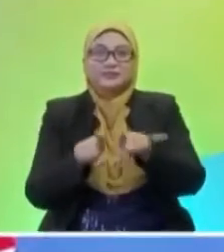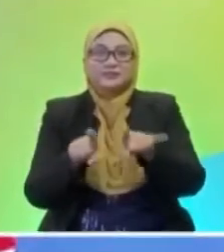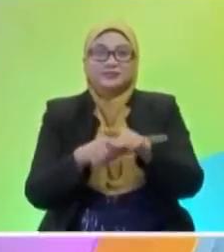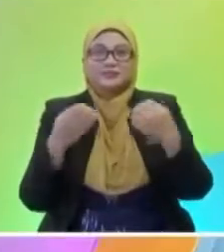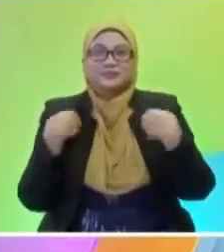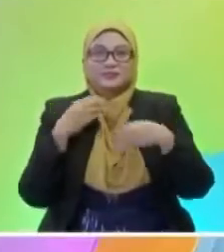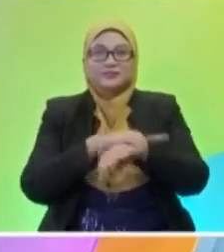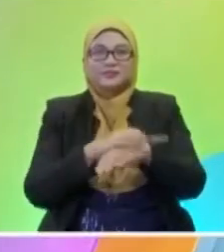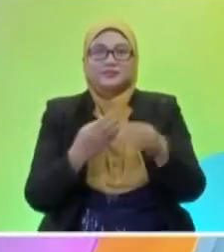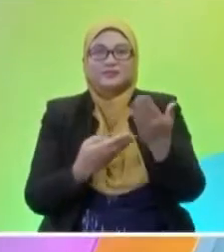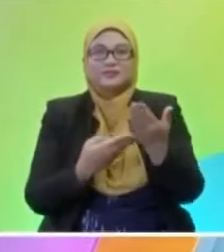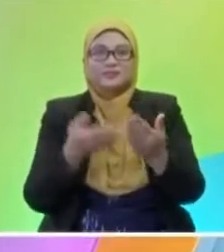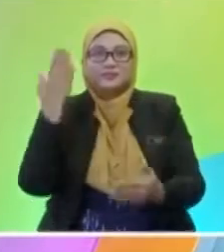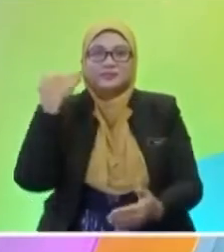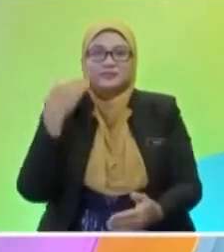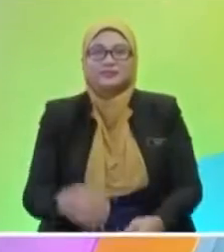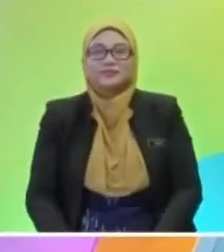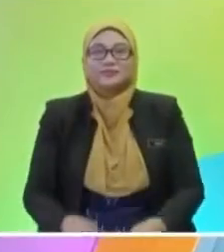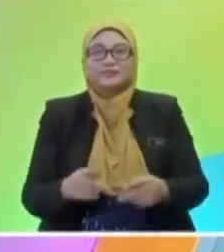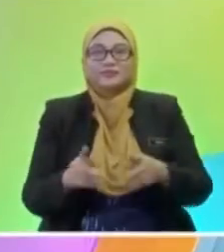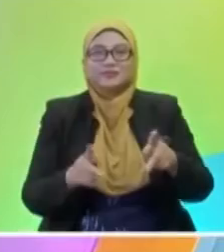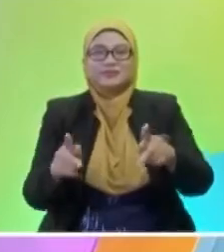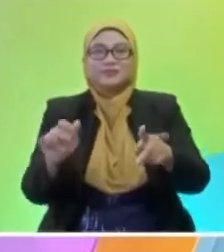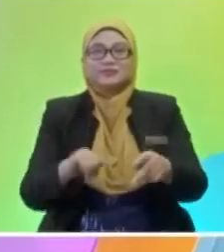Okey. Dan proses yang akhir sekali ialah